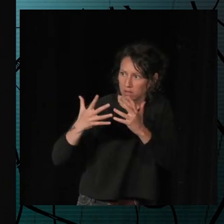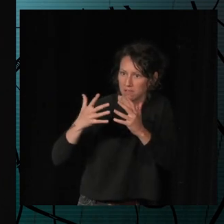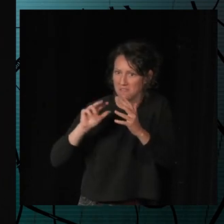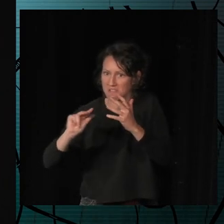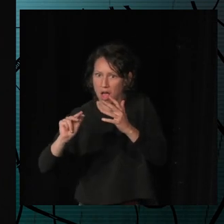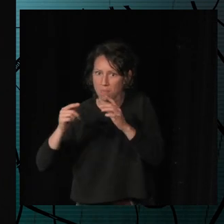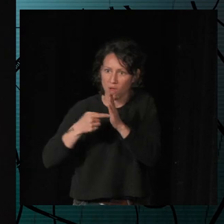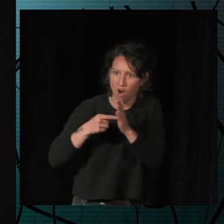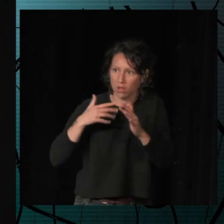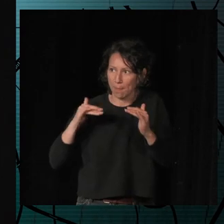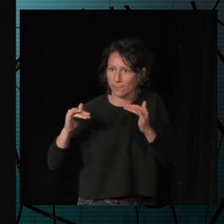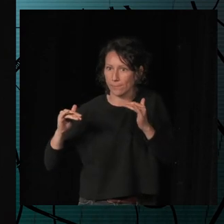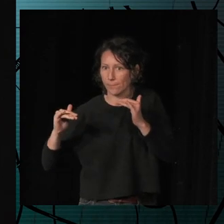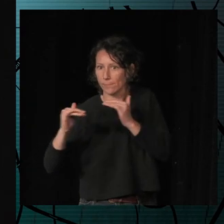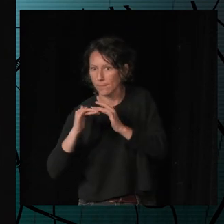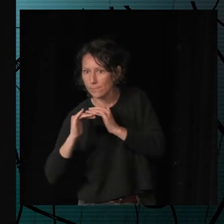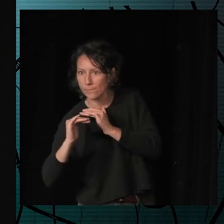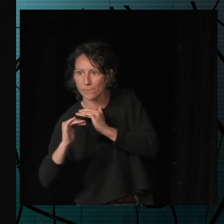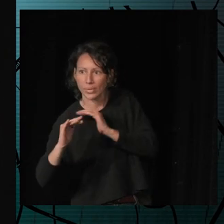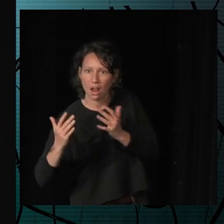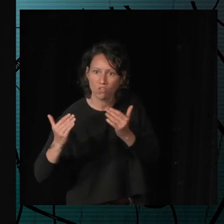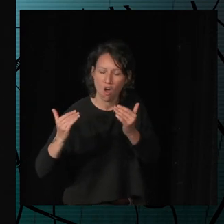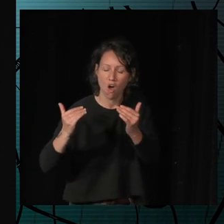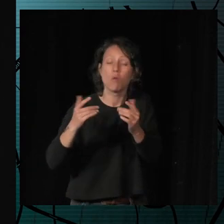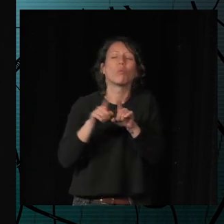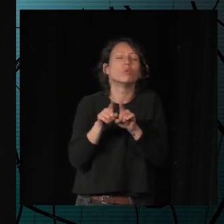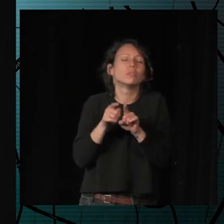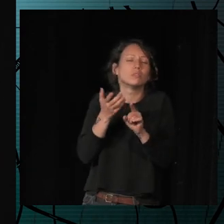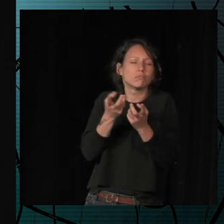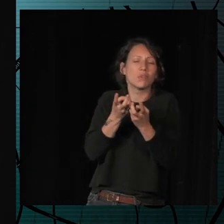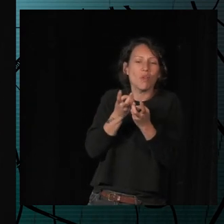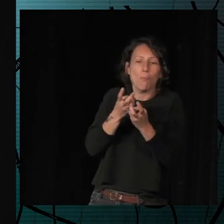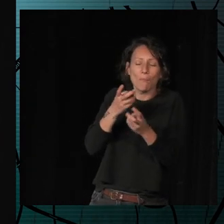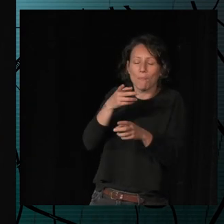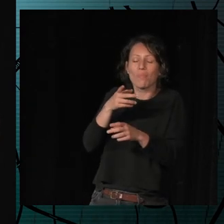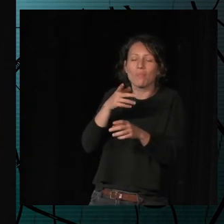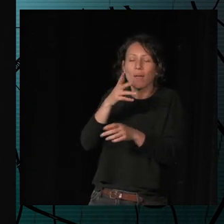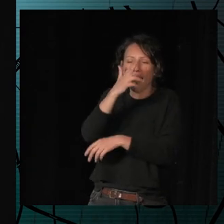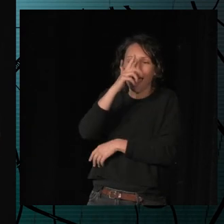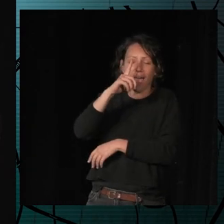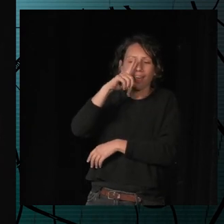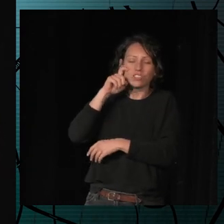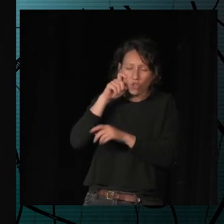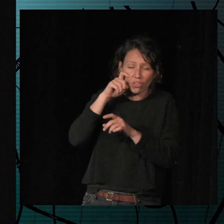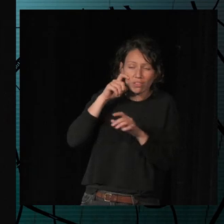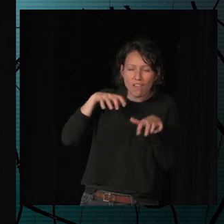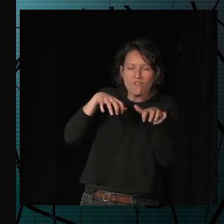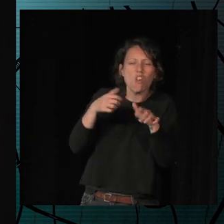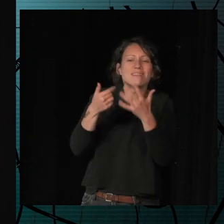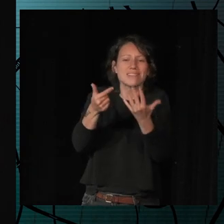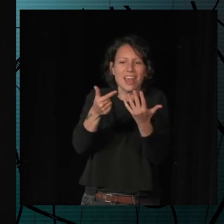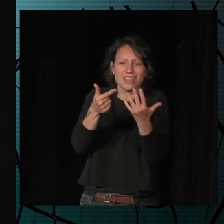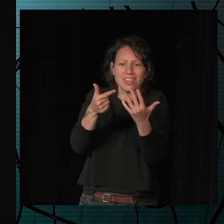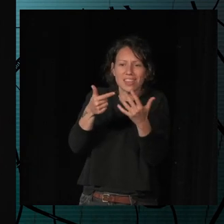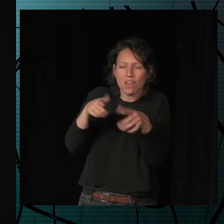et qu'en plus le jeu peut s'amuser à faire passer une ombre on a ça dans le dès le début de Resident Evil 7 dès les premiers plans quand on on se balade comme ça dans